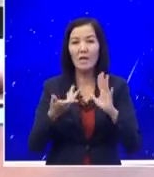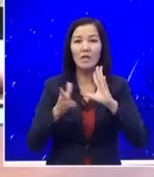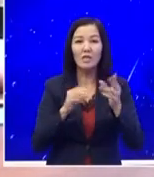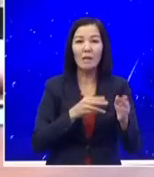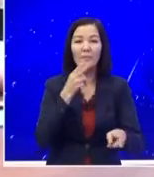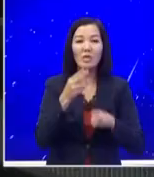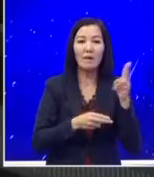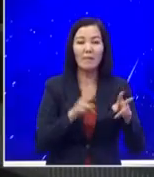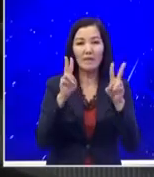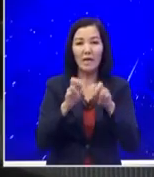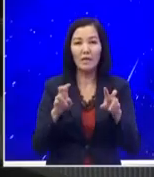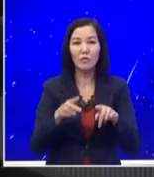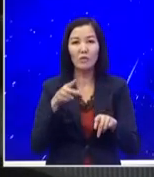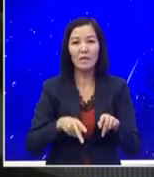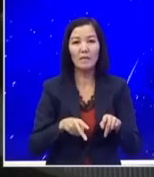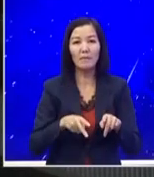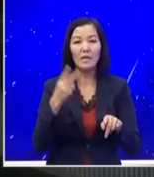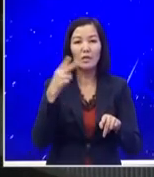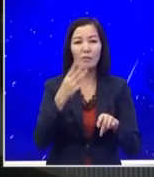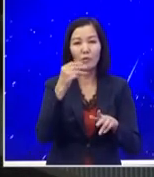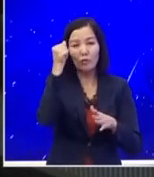Жалпы шағымдарды қарастыру үшін